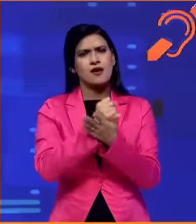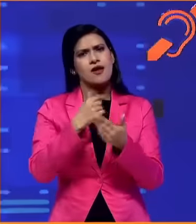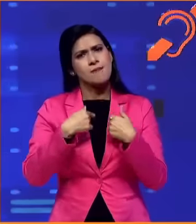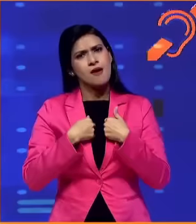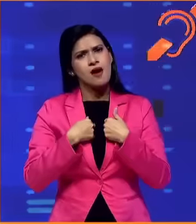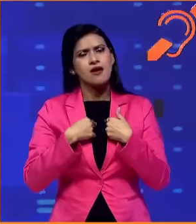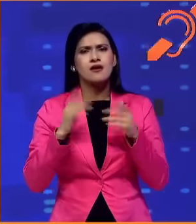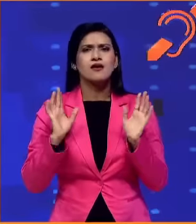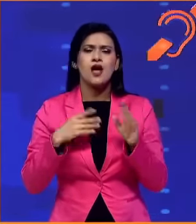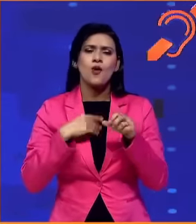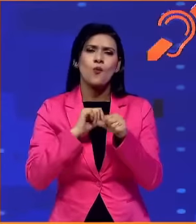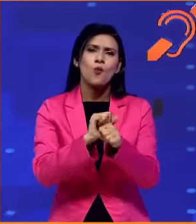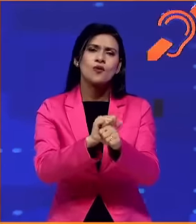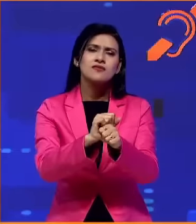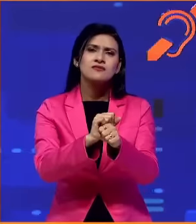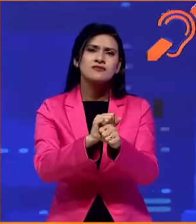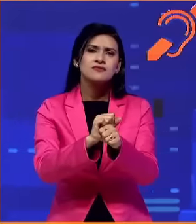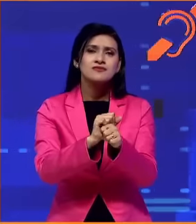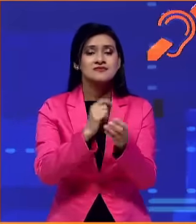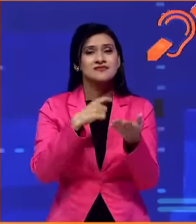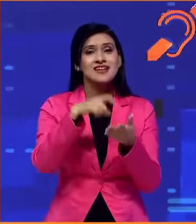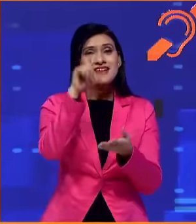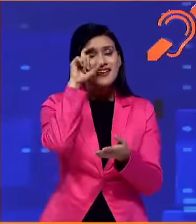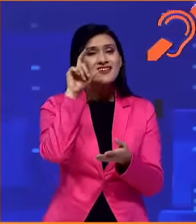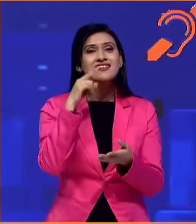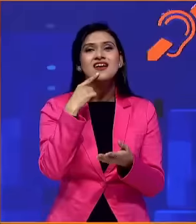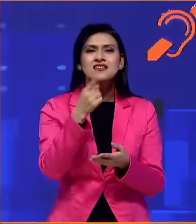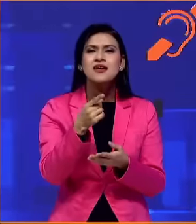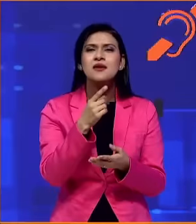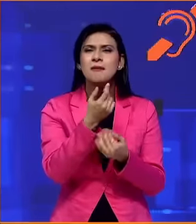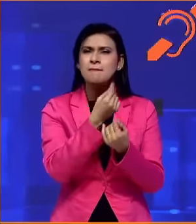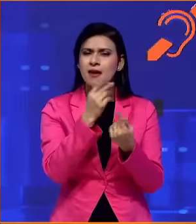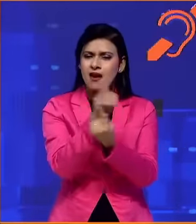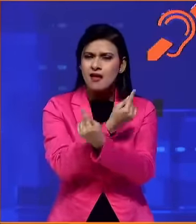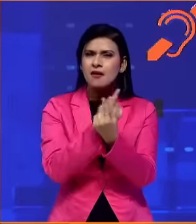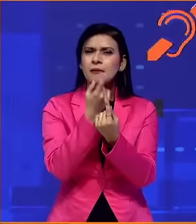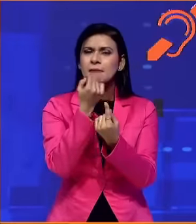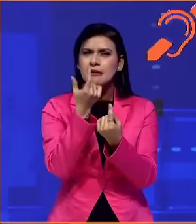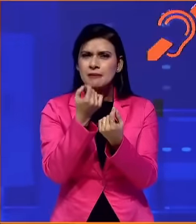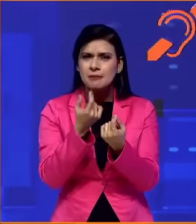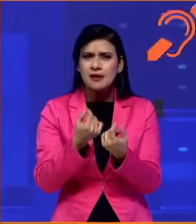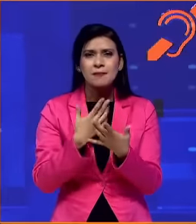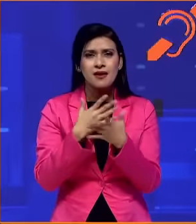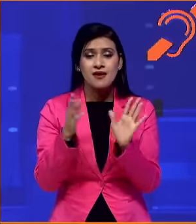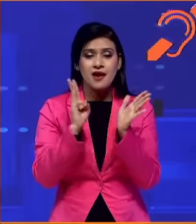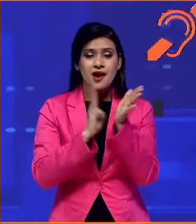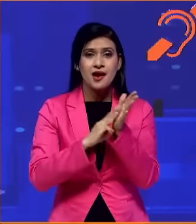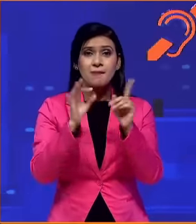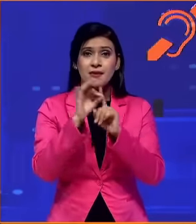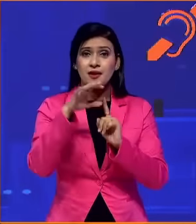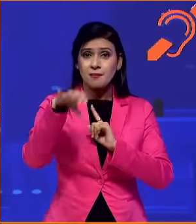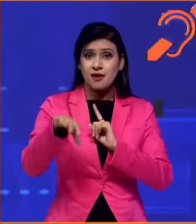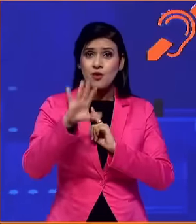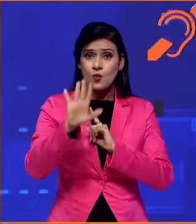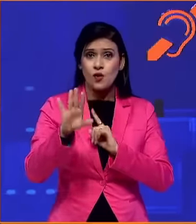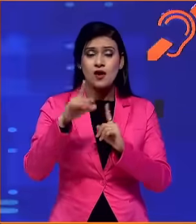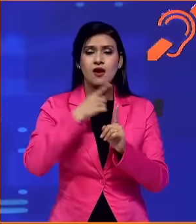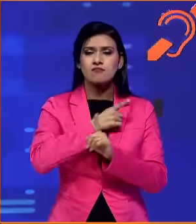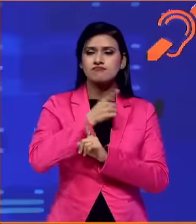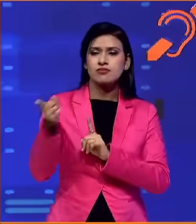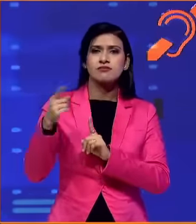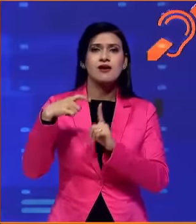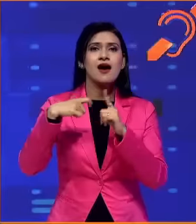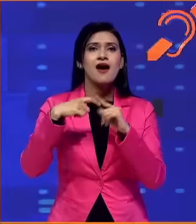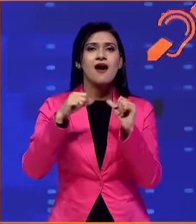उसपरकामकररहाहूं।क्याआपकोनहींलगताकिकई बाररणनीतिकगलतियाँहुईं? अबमध्यप्रदेशचुनावोंकेलिएहरकोईकमलनाथजीकोदोषीठहरारहाहै। उन्होंने